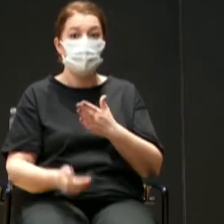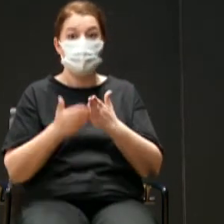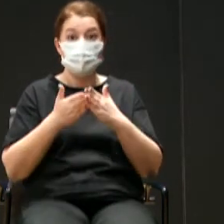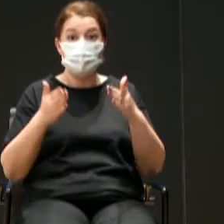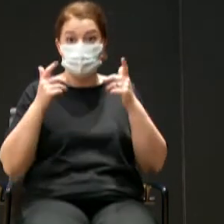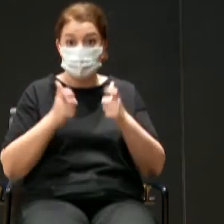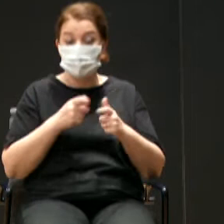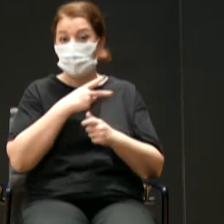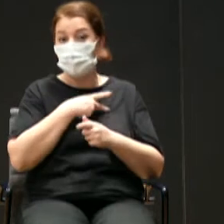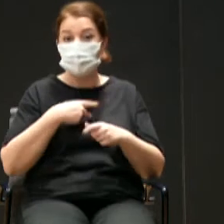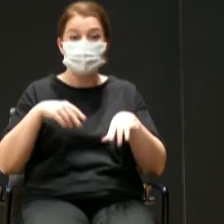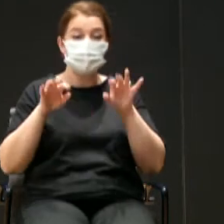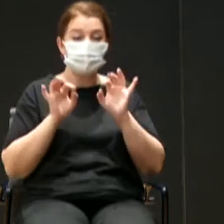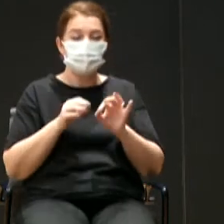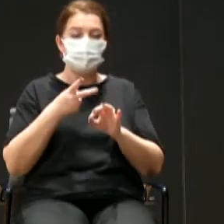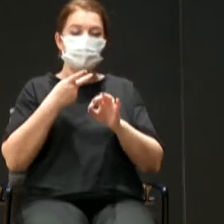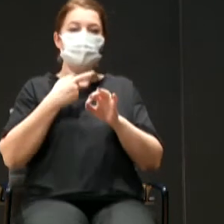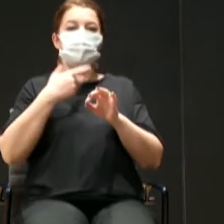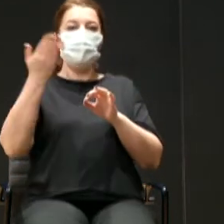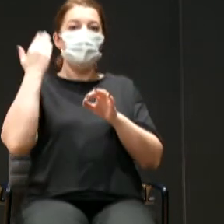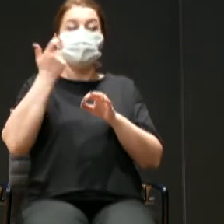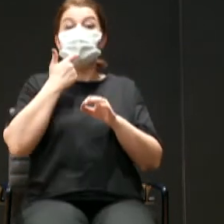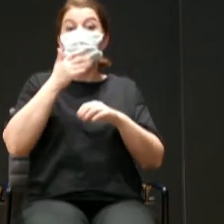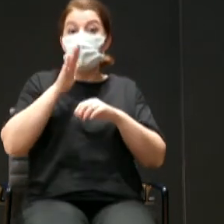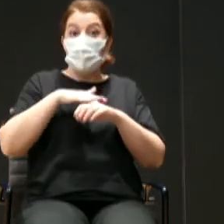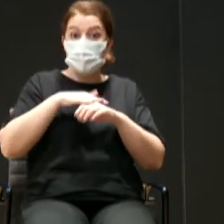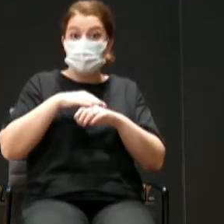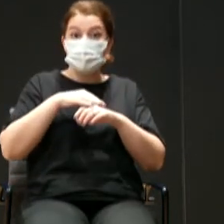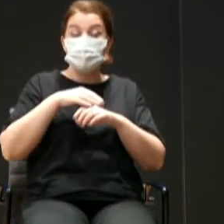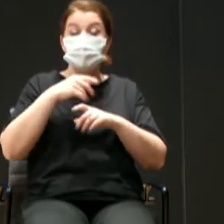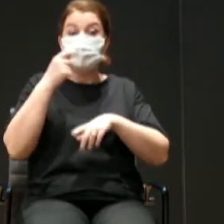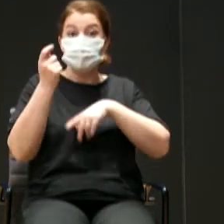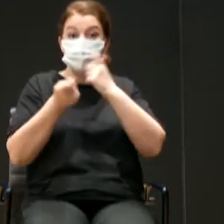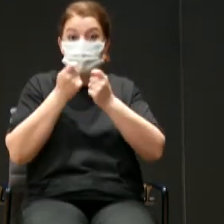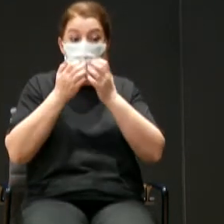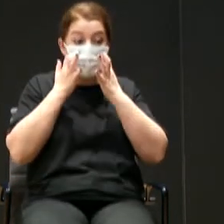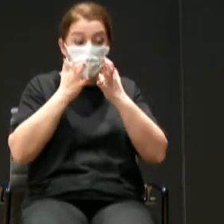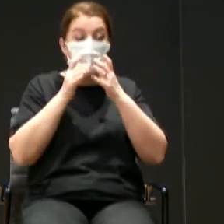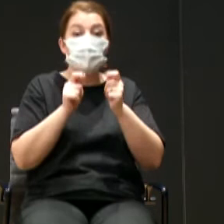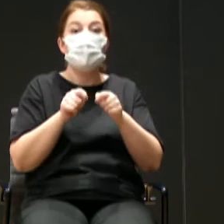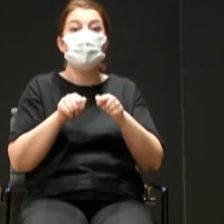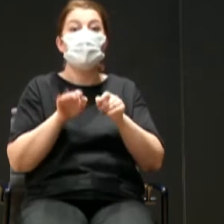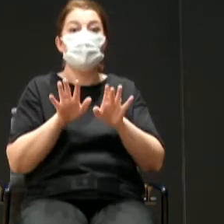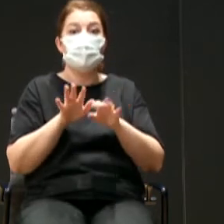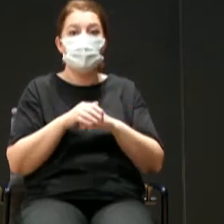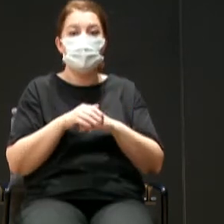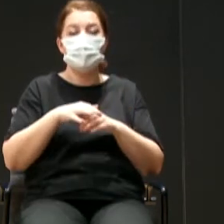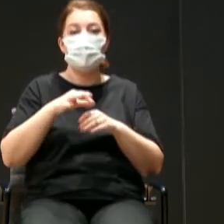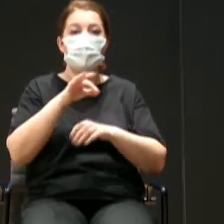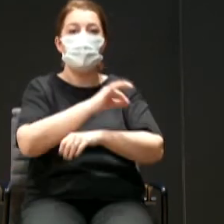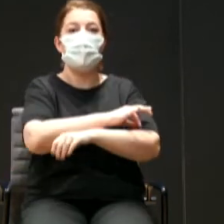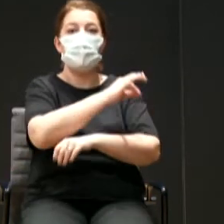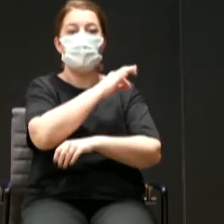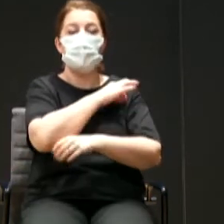Büyükşehir Belediyesi şu anda bizim geçmiş yıllarda yaptığımız peyzaj çalışmalarının bakımını yapamıyor. Merter